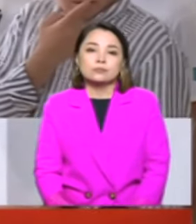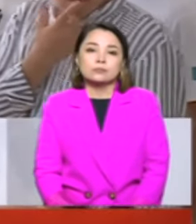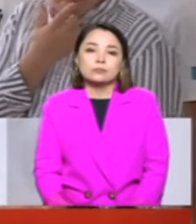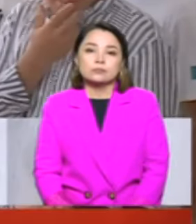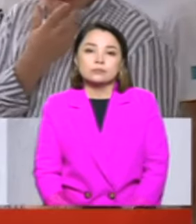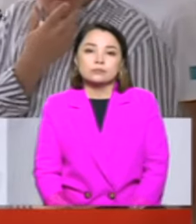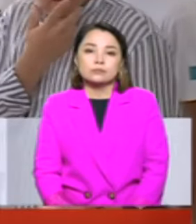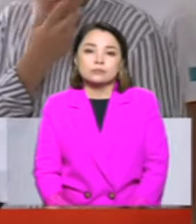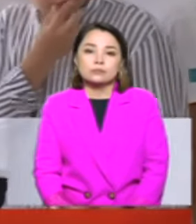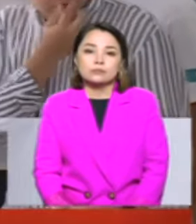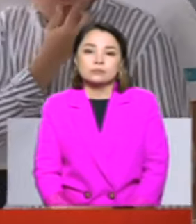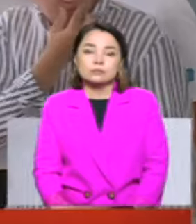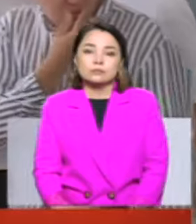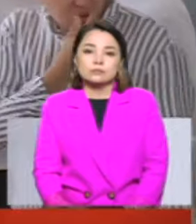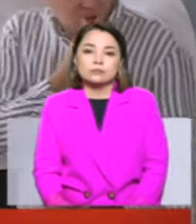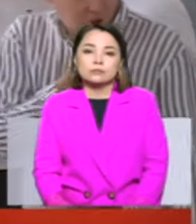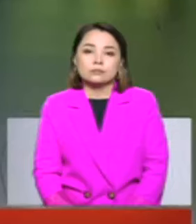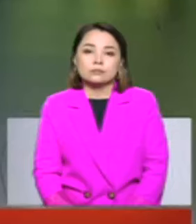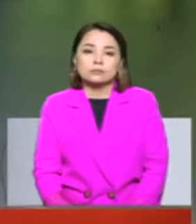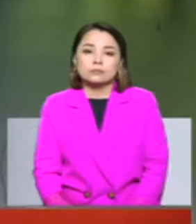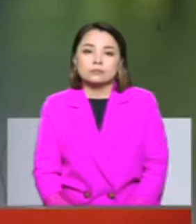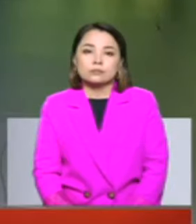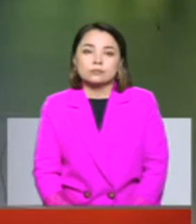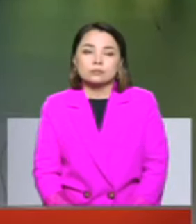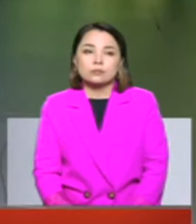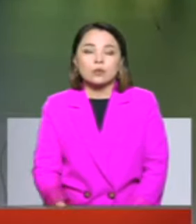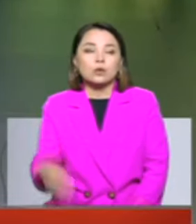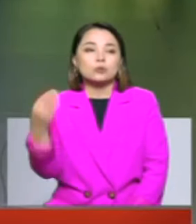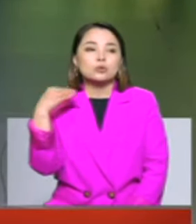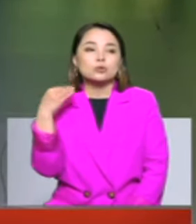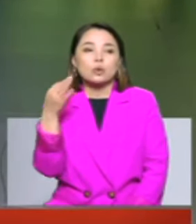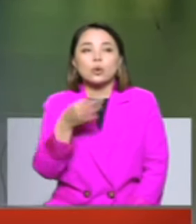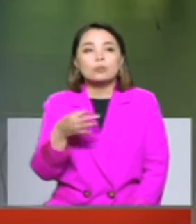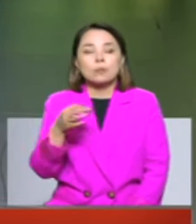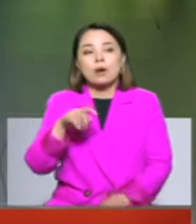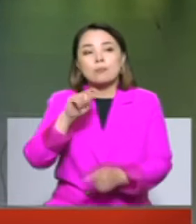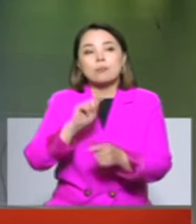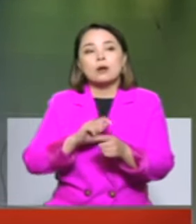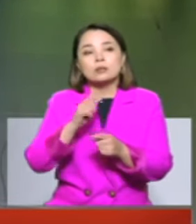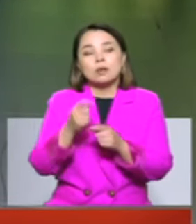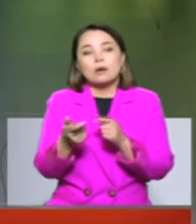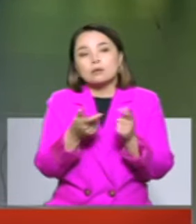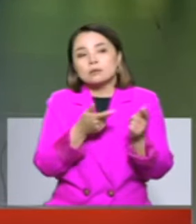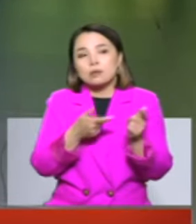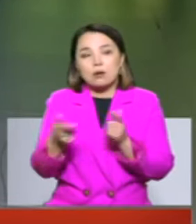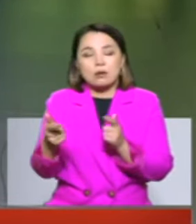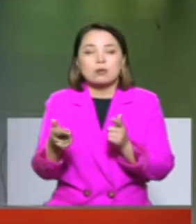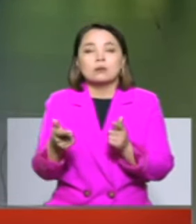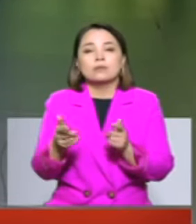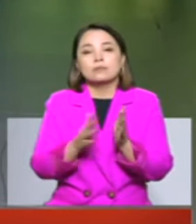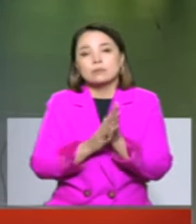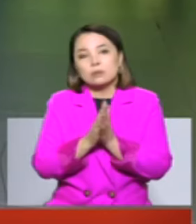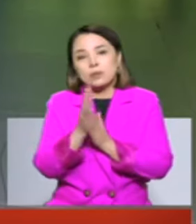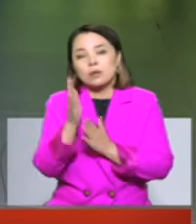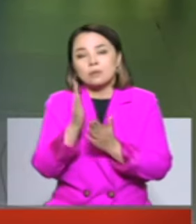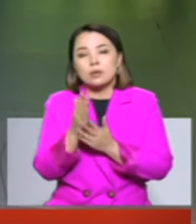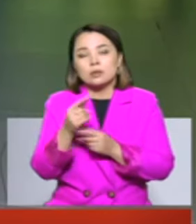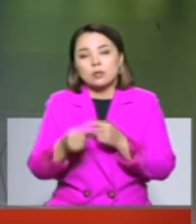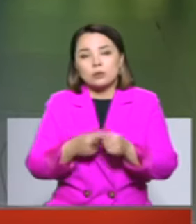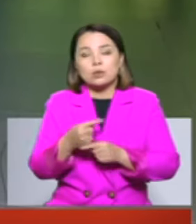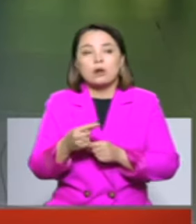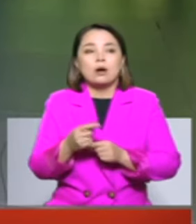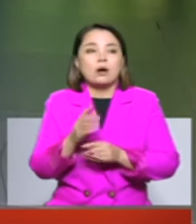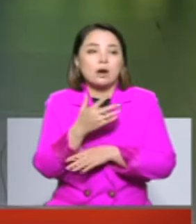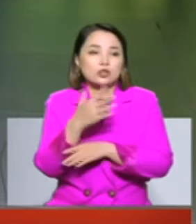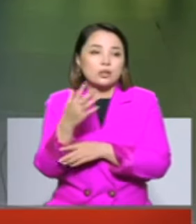Қазақстан ұлттық телеарнасы, Қызылорда. Түркістан облысында банан пісті. Шаруалар жылыжайға былтыр егілген тропикалық